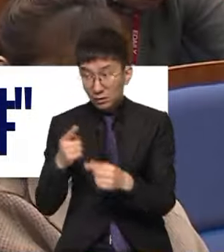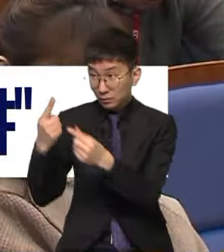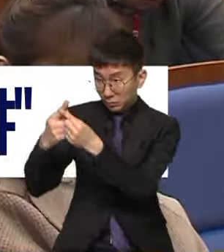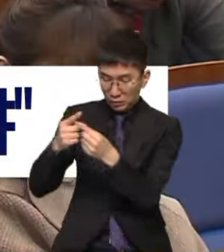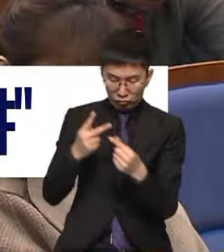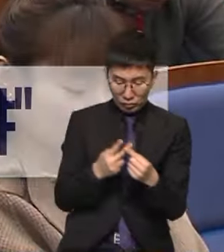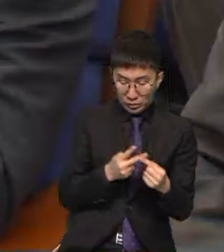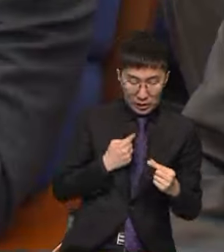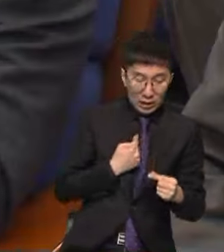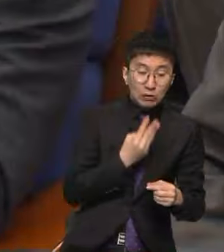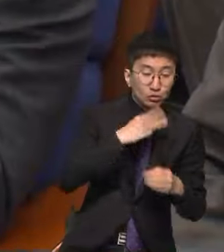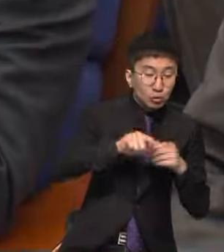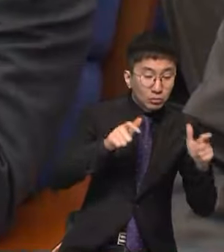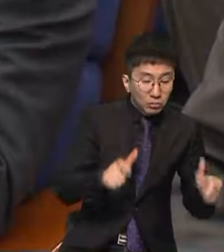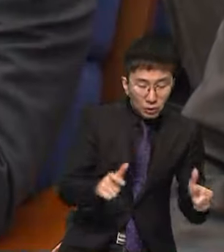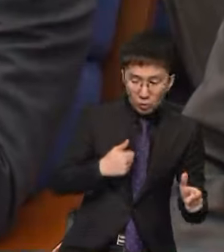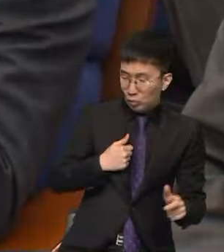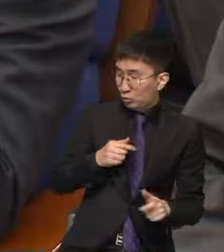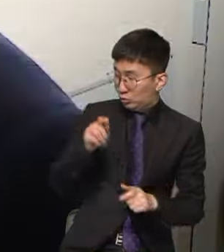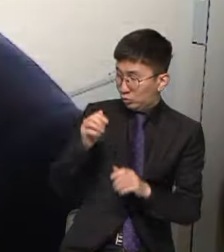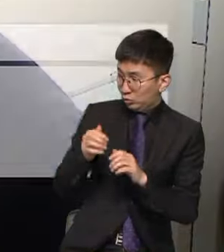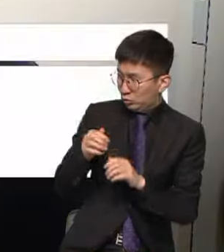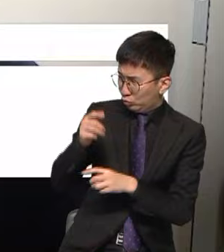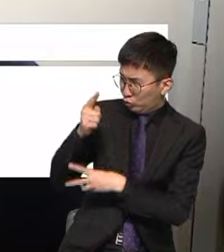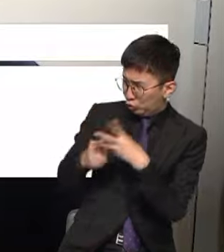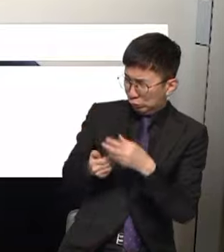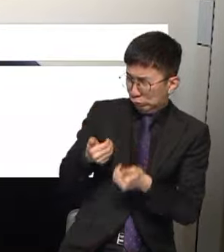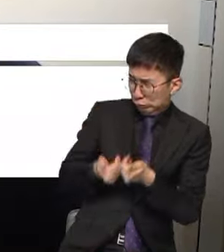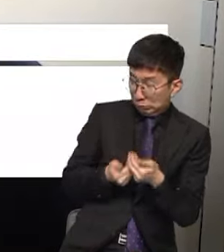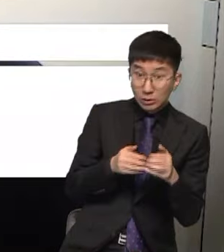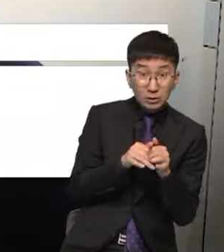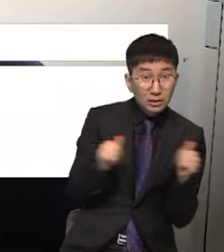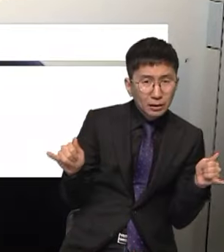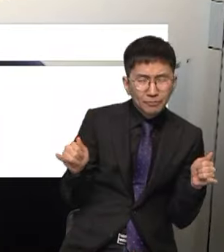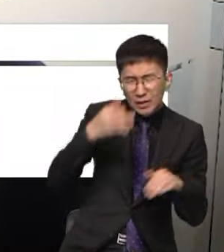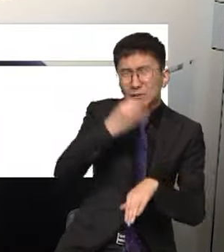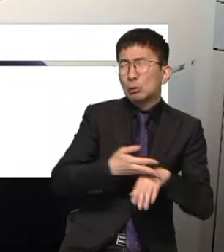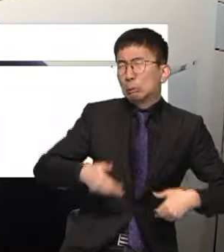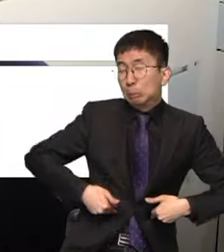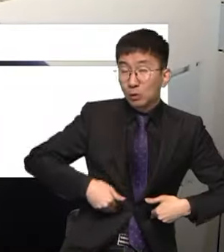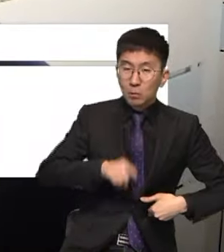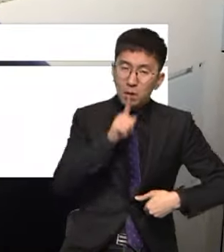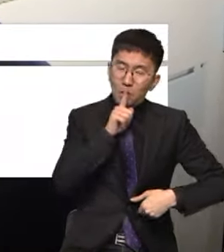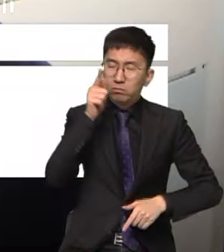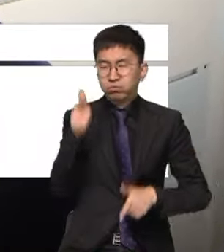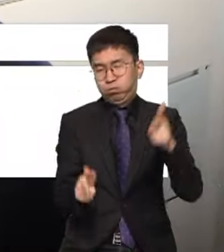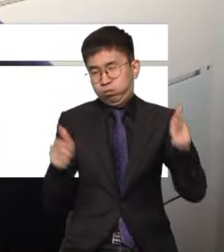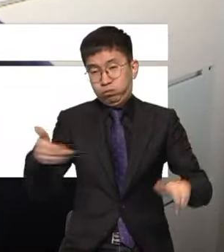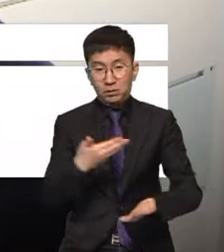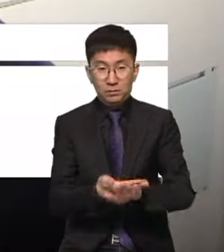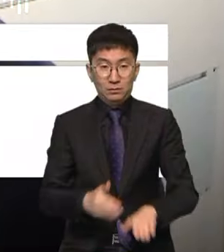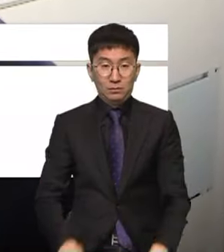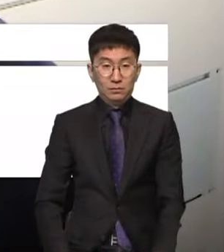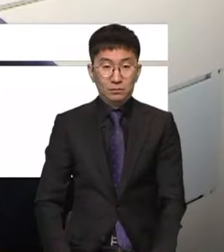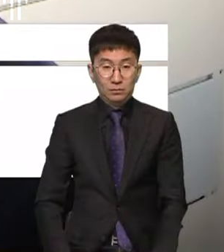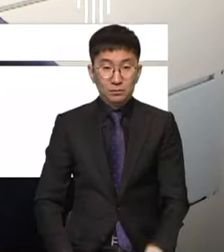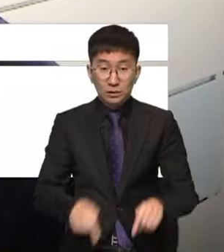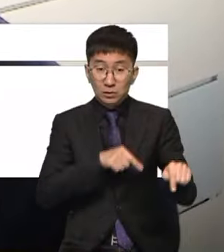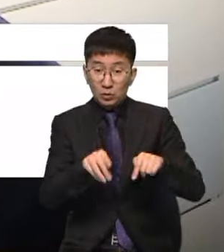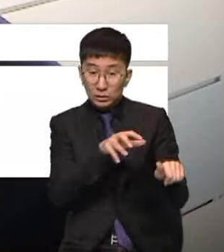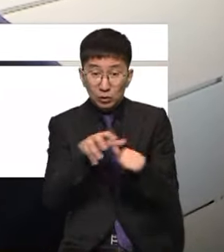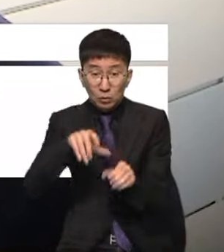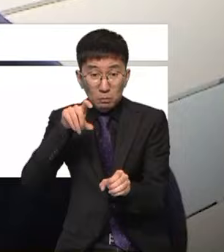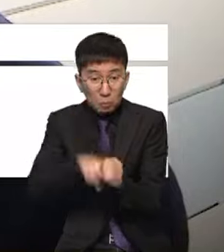필요하다는 주장이 맞부딪히고 있습니다. 정책 이득을 얻겠다고 하는 불순한 목적을 가지고 자행한